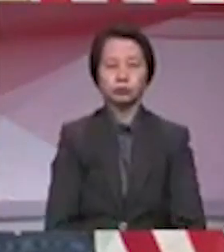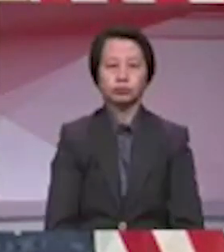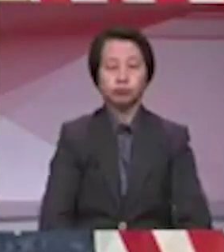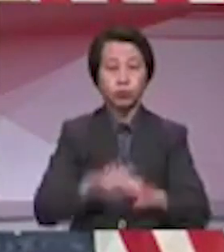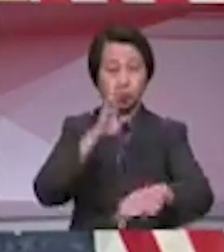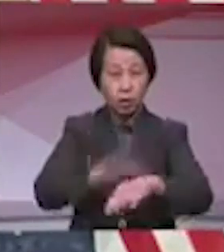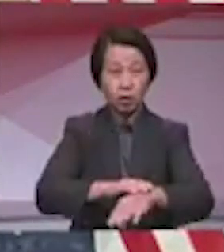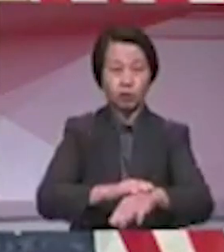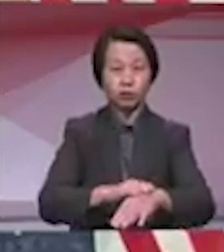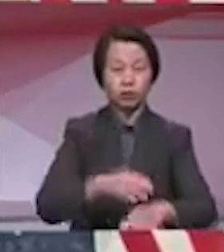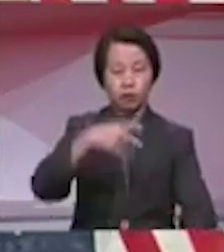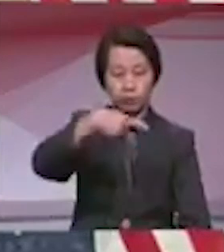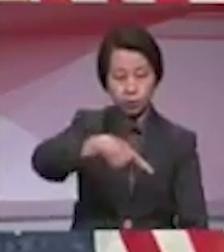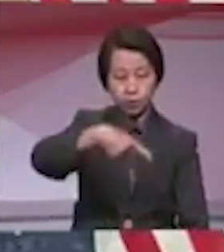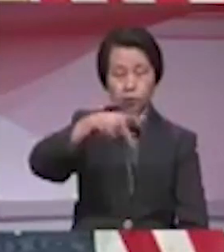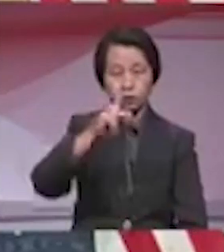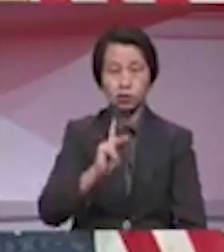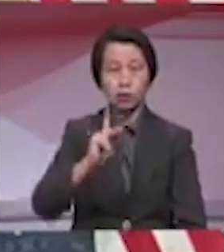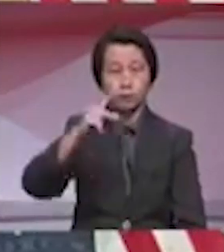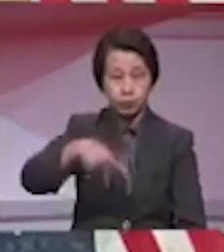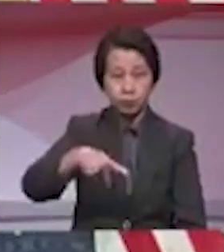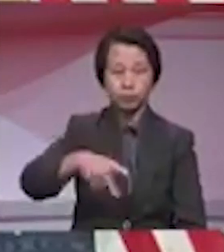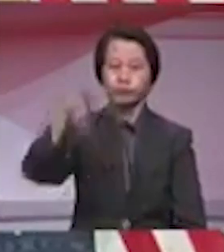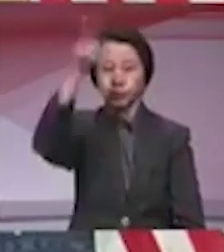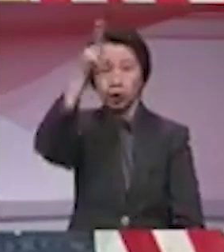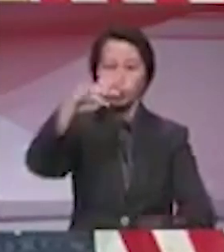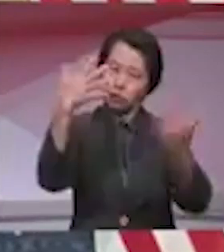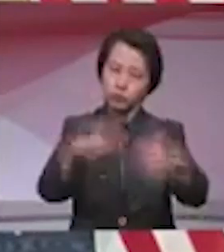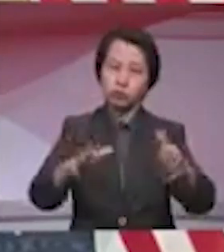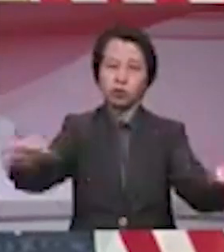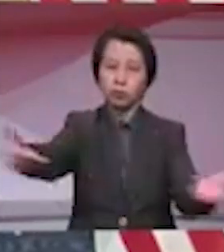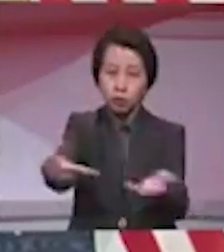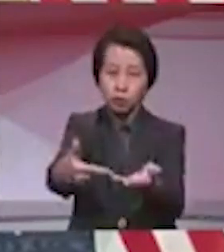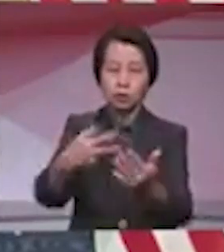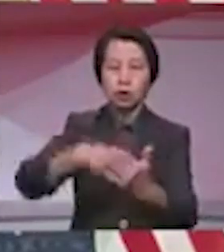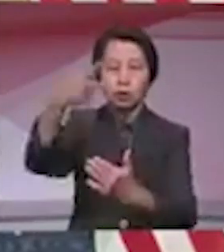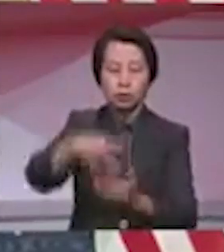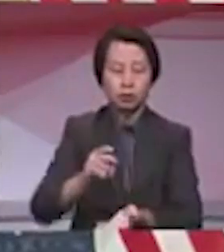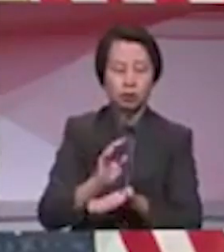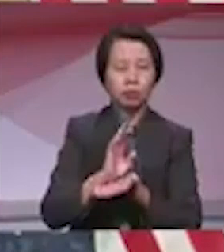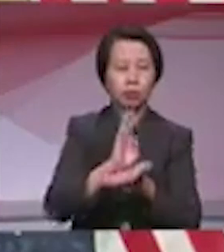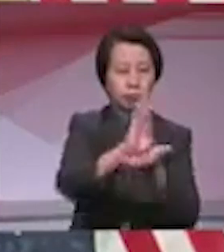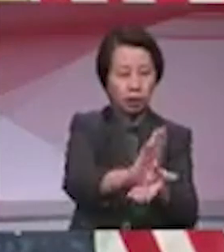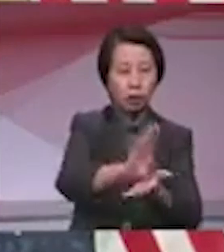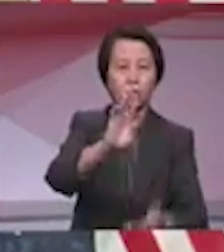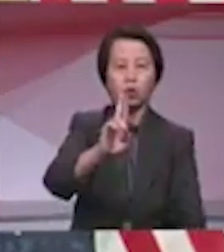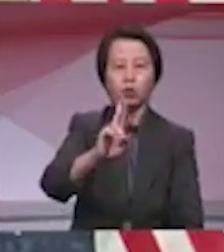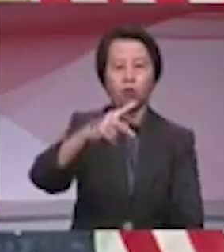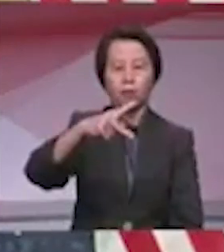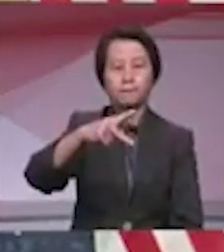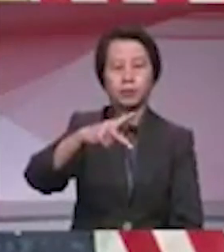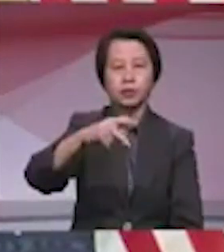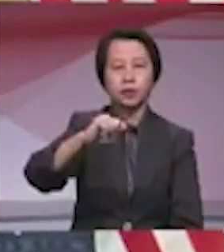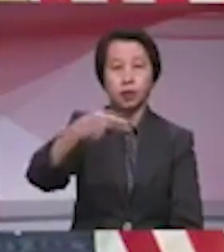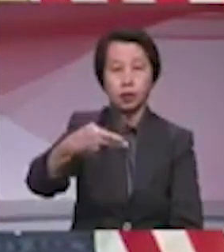Semasa Perintah Kawalan Pergerakan, kerajaan telah pun memperkenalkan program subsidi upah yang antara